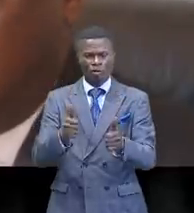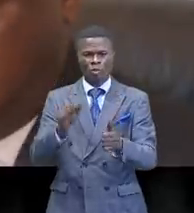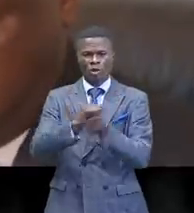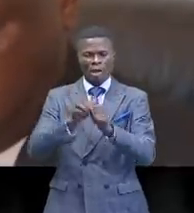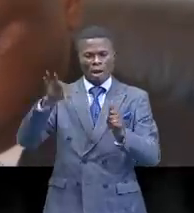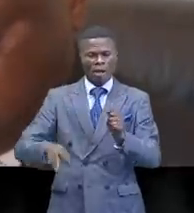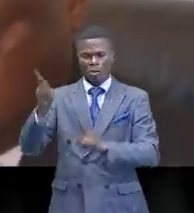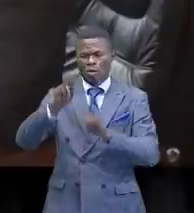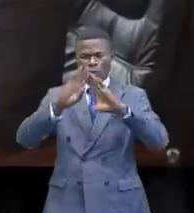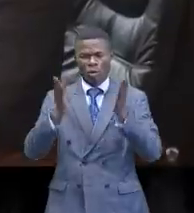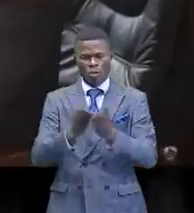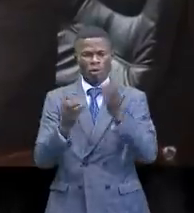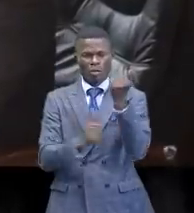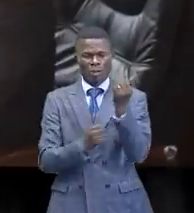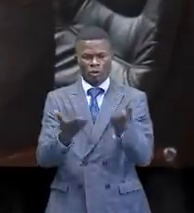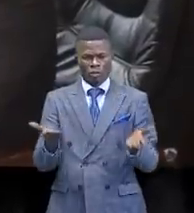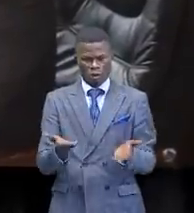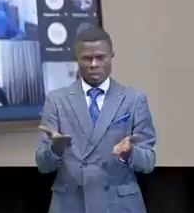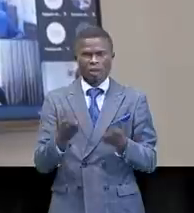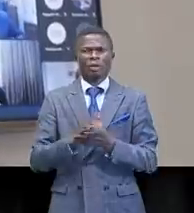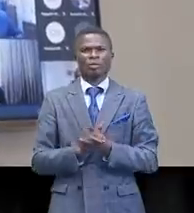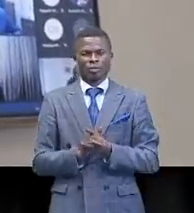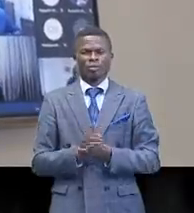le bien-être quotidien de notre peuple.